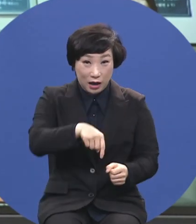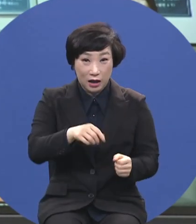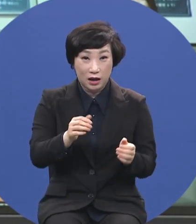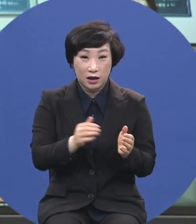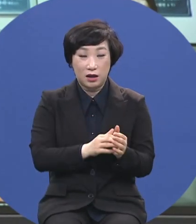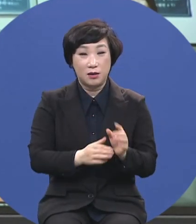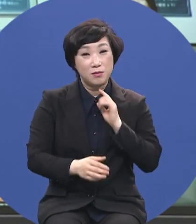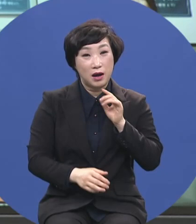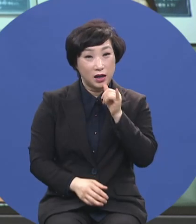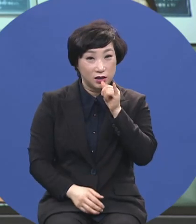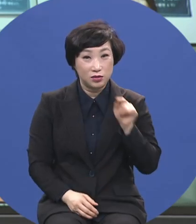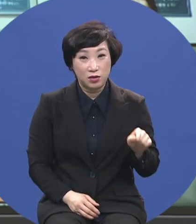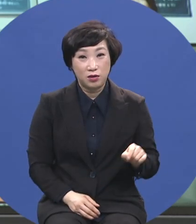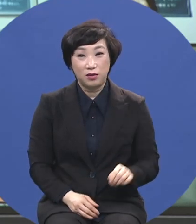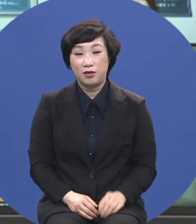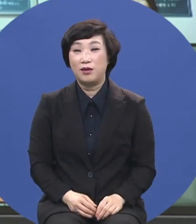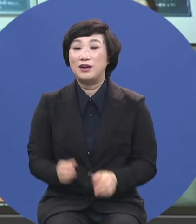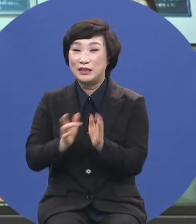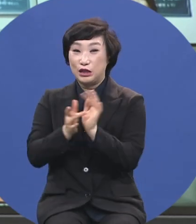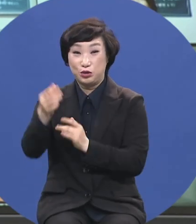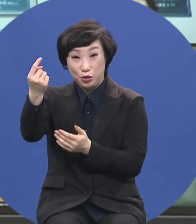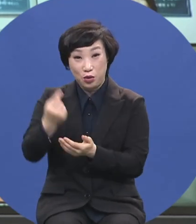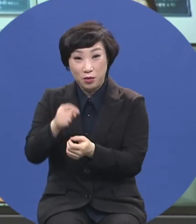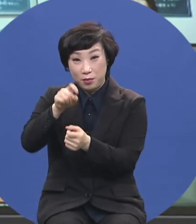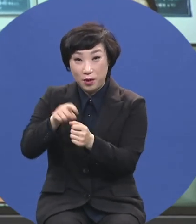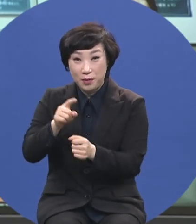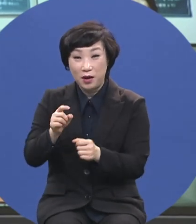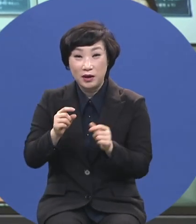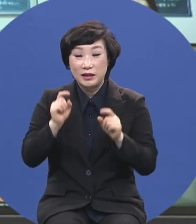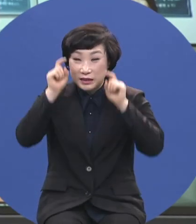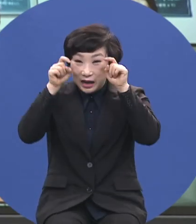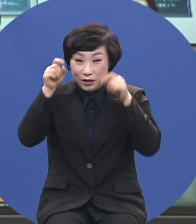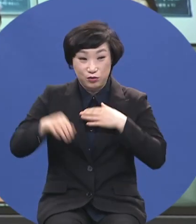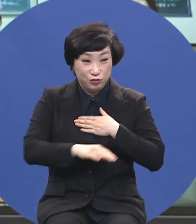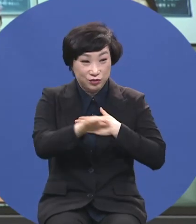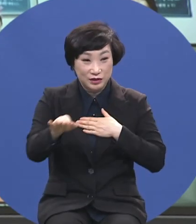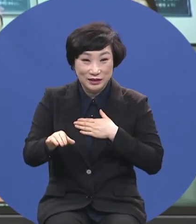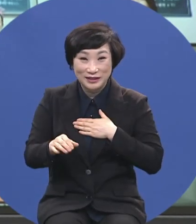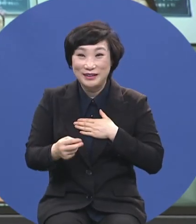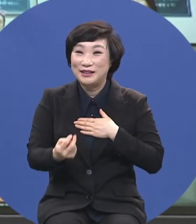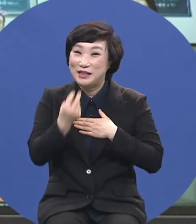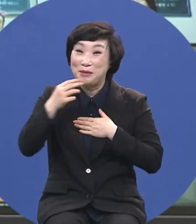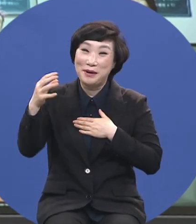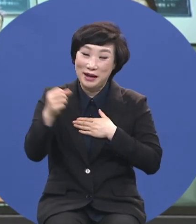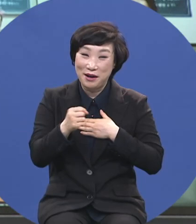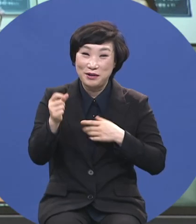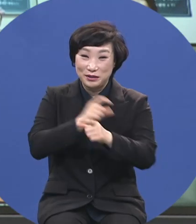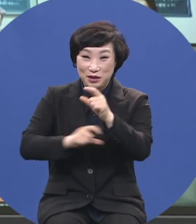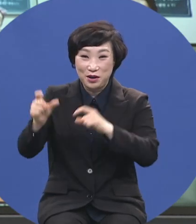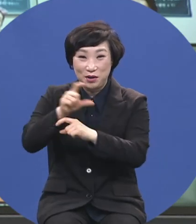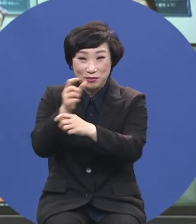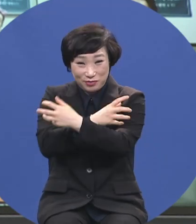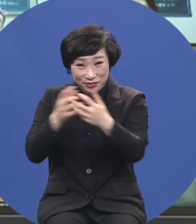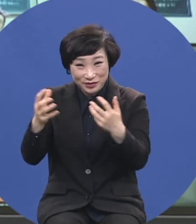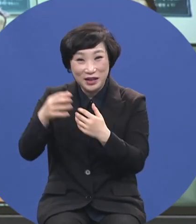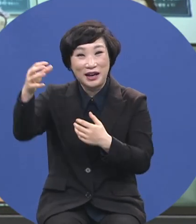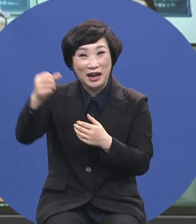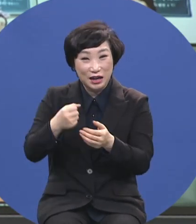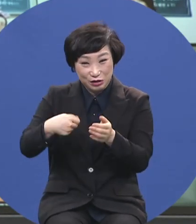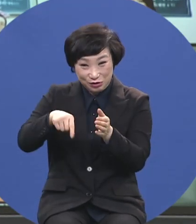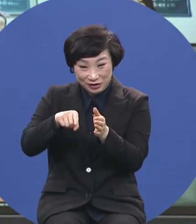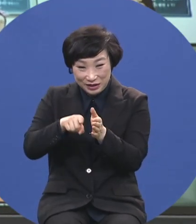멸망시키려는 것뿐이요, 내가 온 것은 양으로 생명을 얻게 하고 더